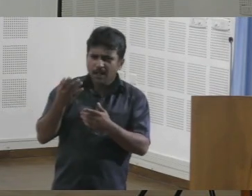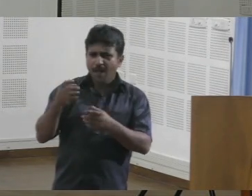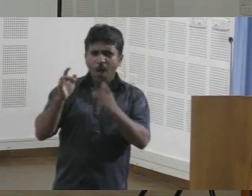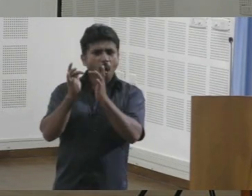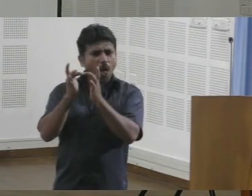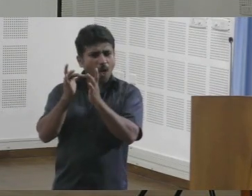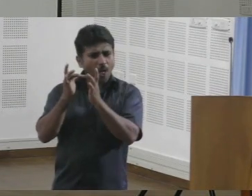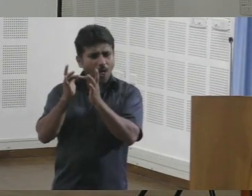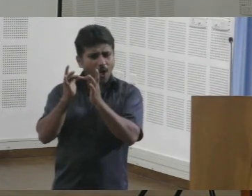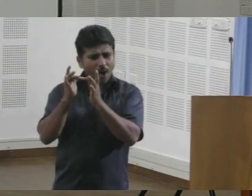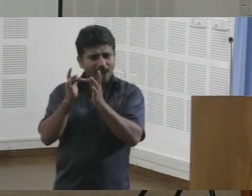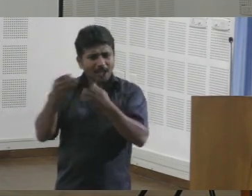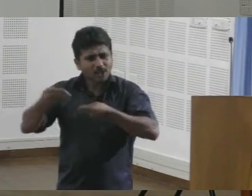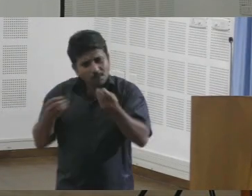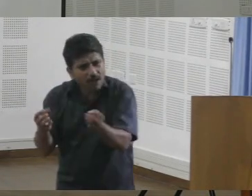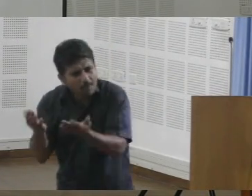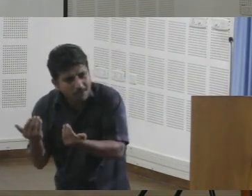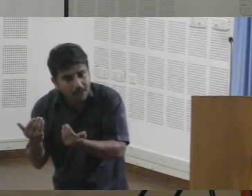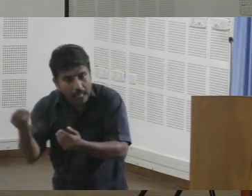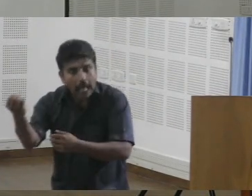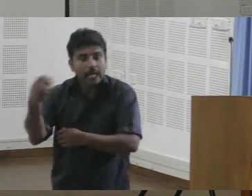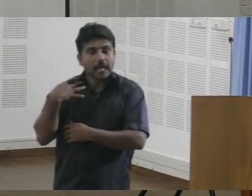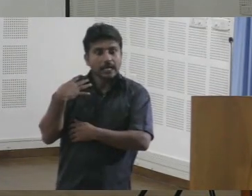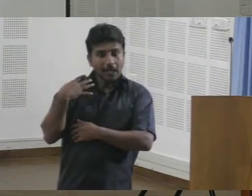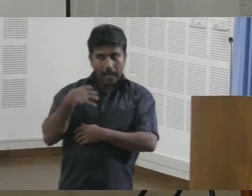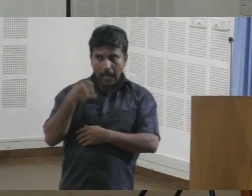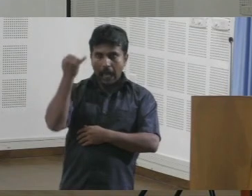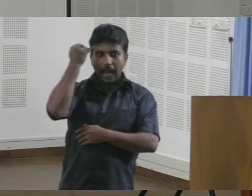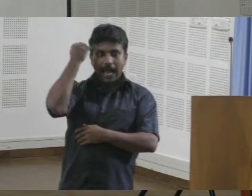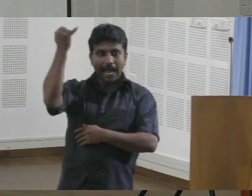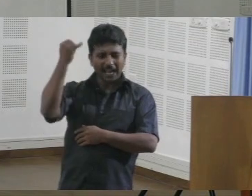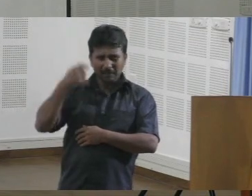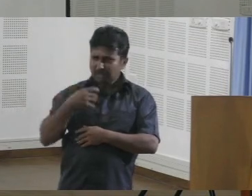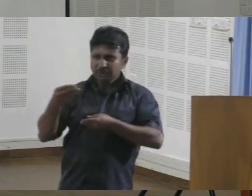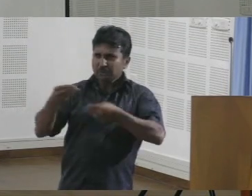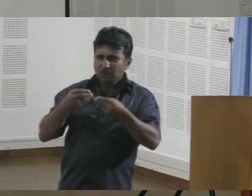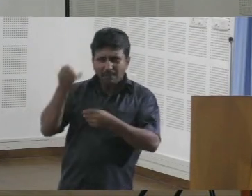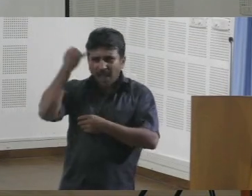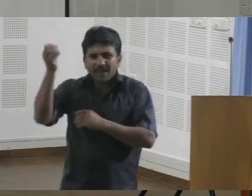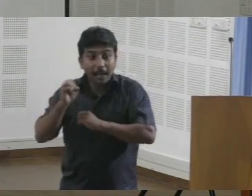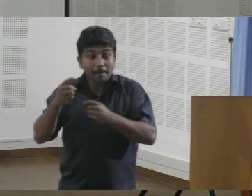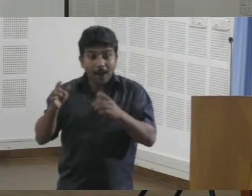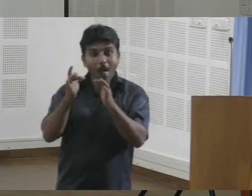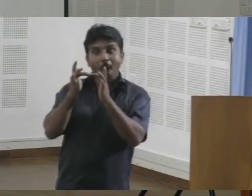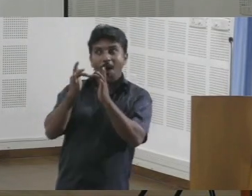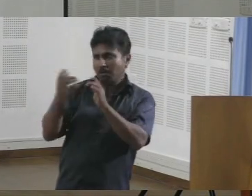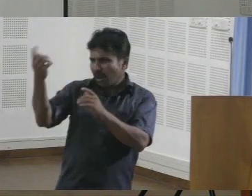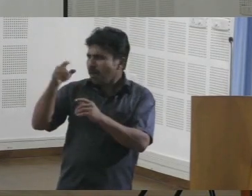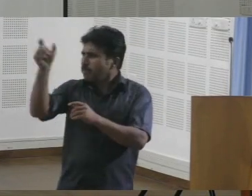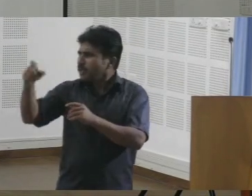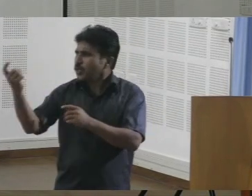ട്രെയിനിങ്ങിൻ്റെ ഭാഗമായിട്ട് അത് ചെയ്തത്. ഞാൻ അത്ര സീരിയസ് ആയിട്ടൊരു ഷോപ്പൊന്നും ഉദ്ദേശിച്ചിട്ടില്ലായിരുന്നു. പക്ഷേ അപ്പോൾ പിന്നെ എല്ലാവരും ഒരുപാട്